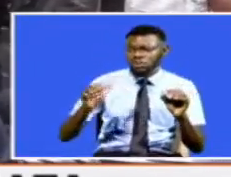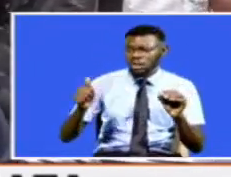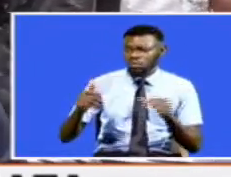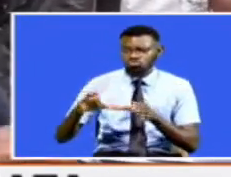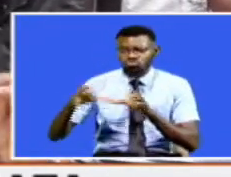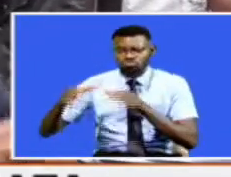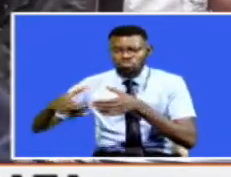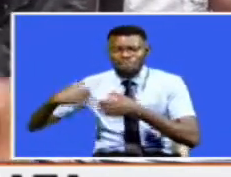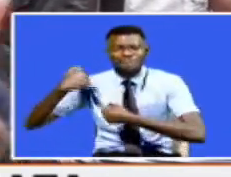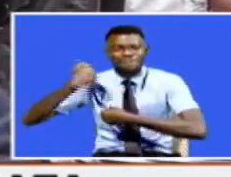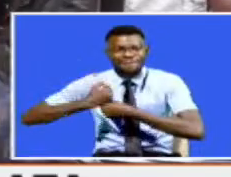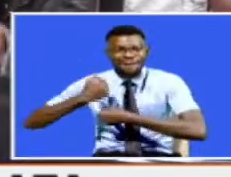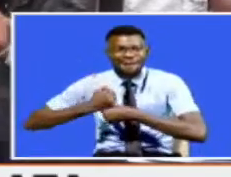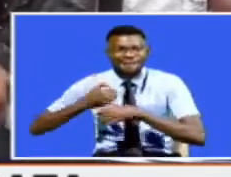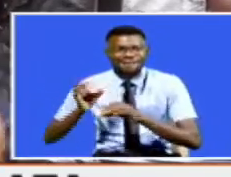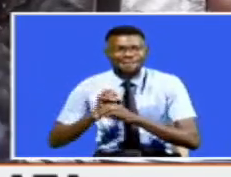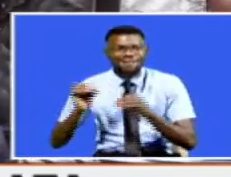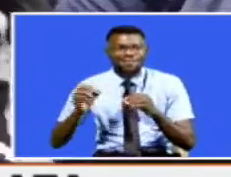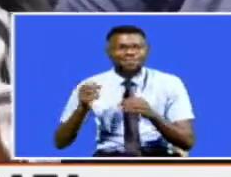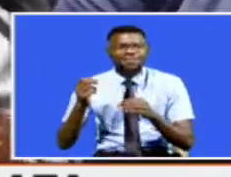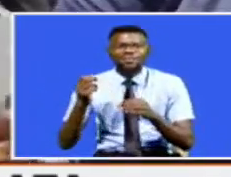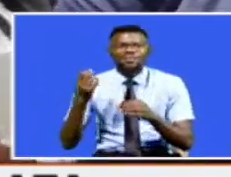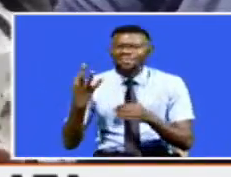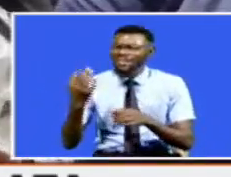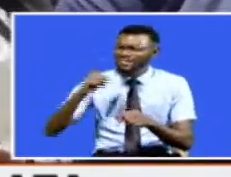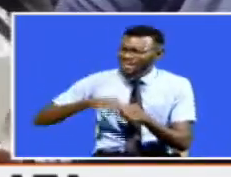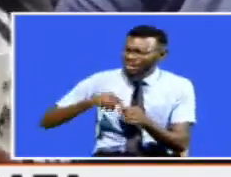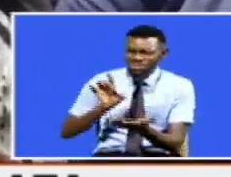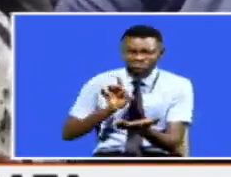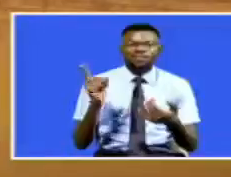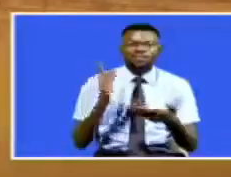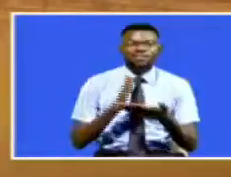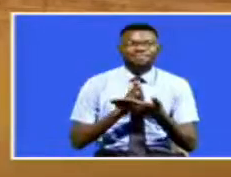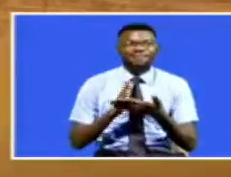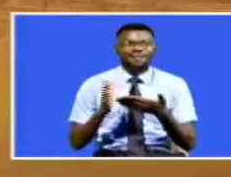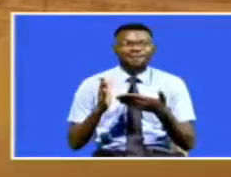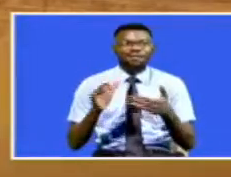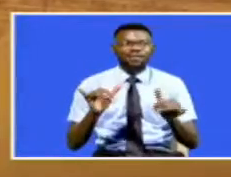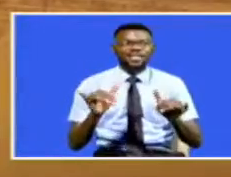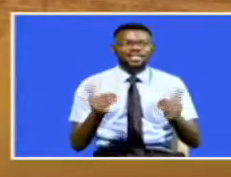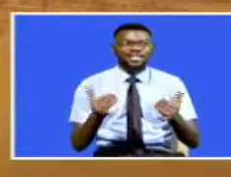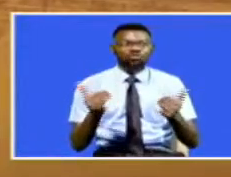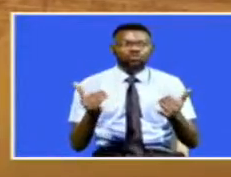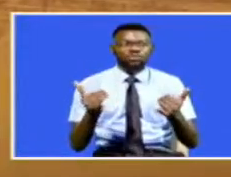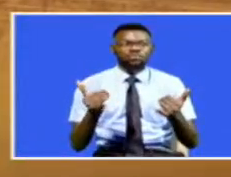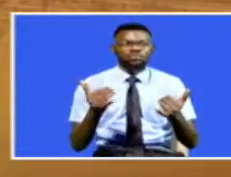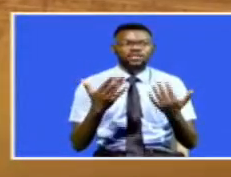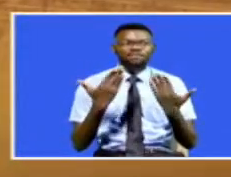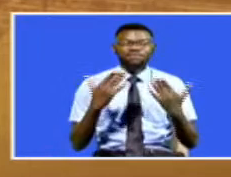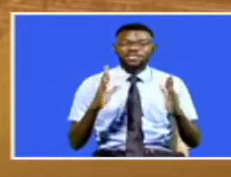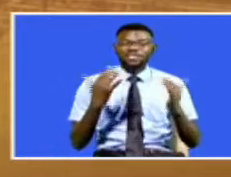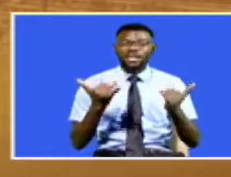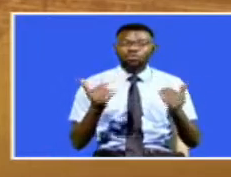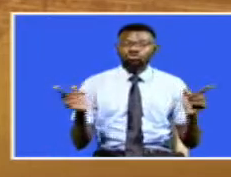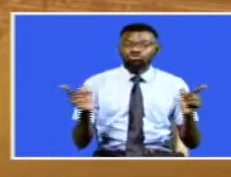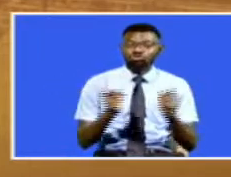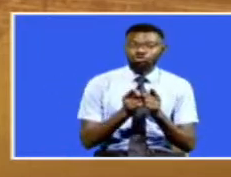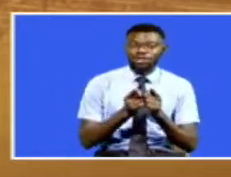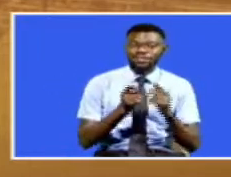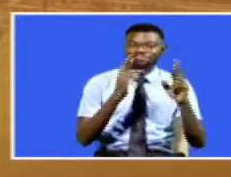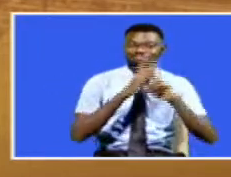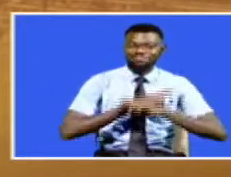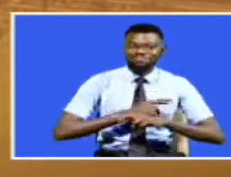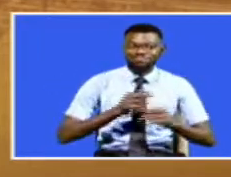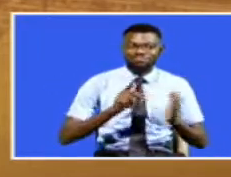tulichagua. Wameimpeach governor mara tatu. Sisi tumesema tukiwa akina mama. Taarifa za KTN leo jioni hii tunakwenda kwenye pumziko fupi tu.